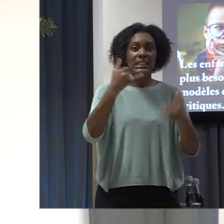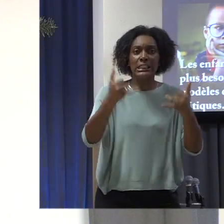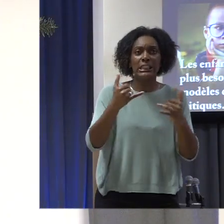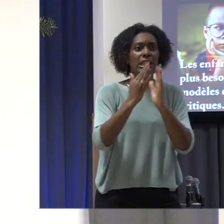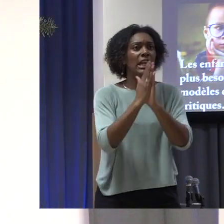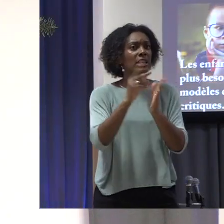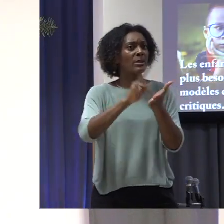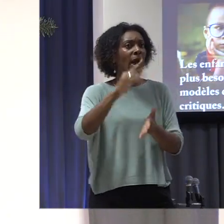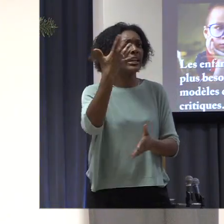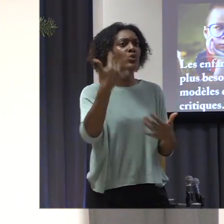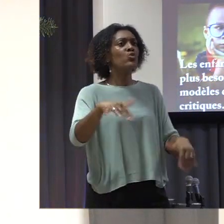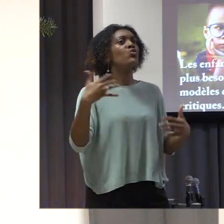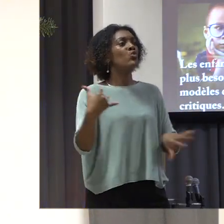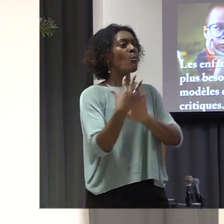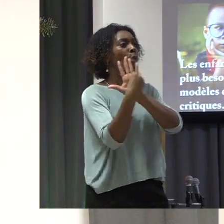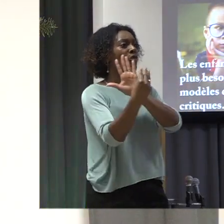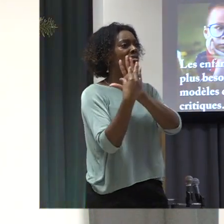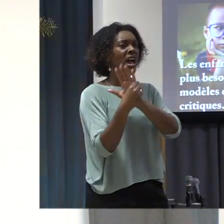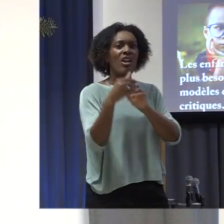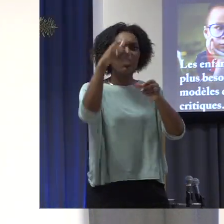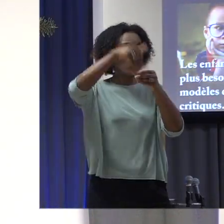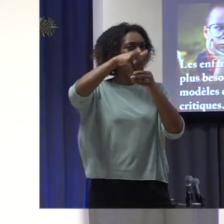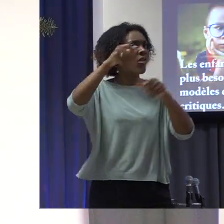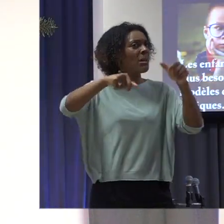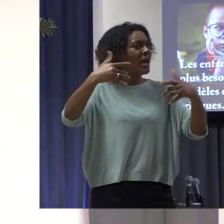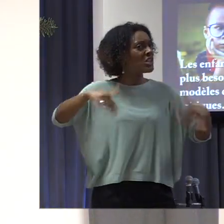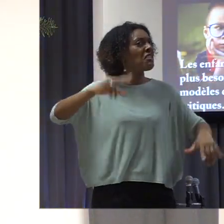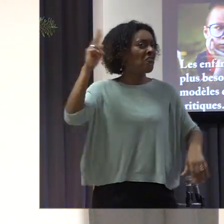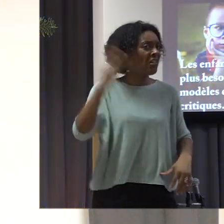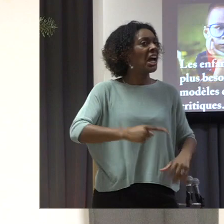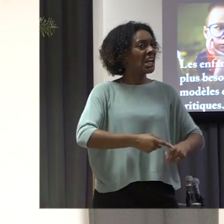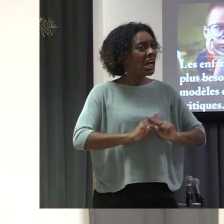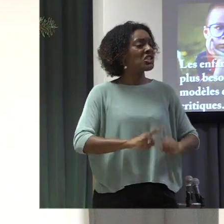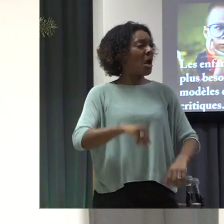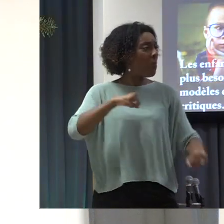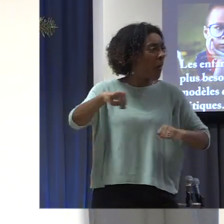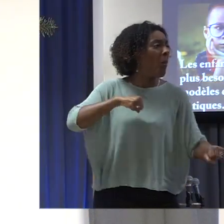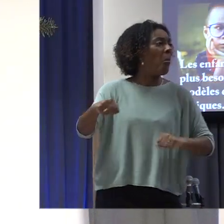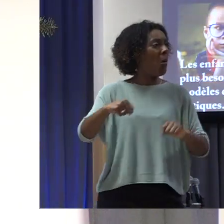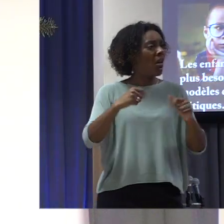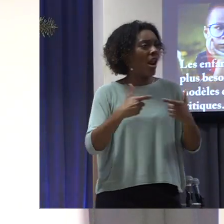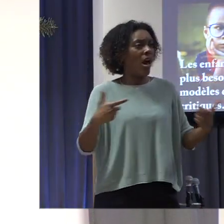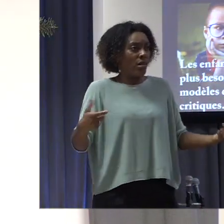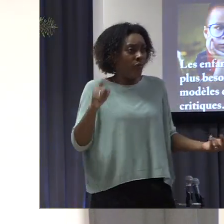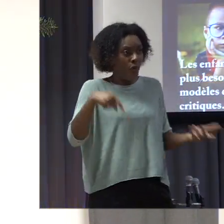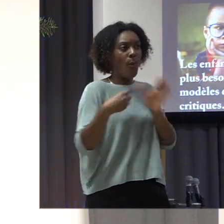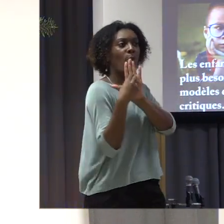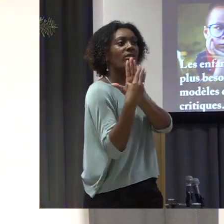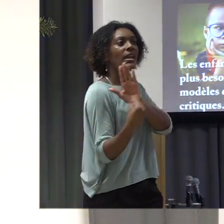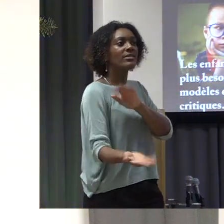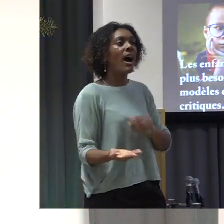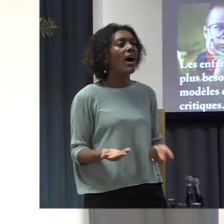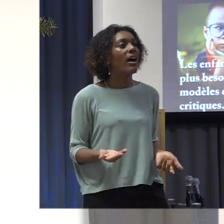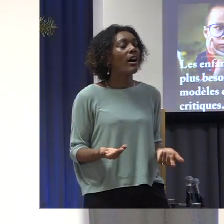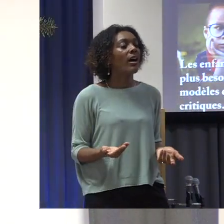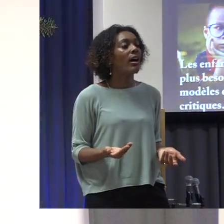en application. C'est un modèle sur lequel on peut s'appuyer. Qu'on puisse avoir cette idée en tête. Alors, mais on peut se poser la